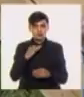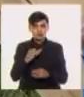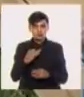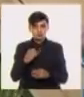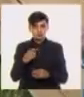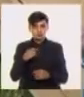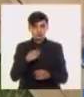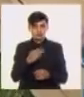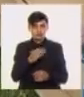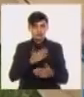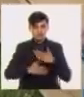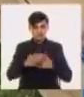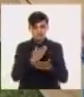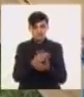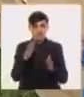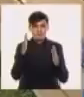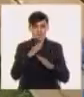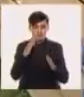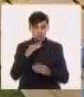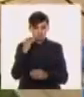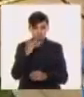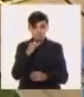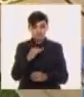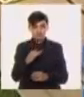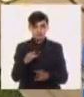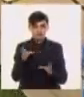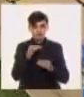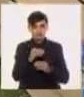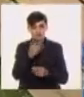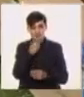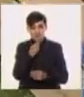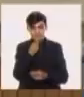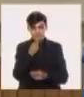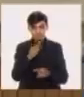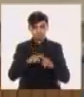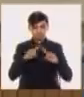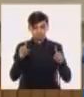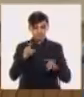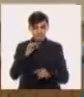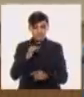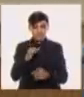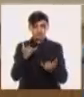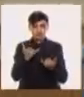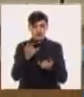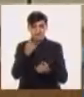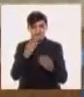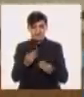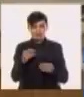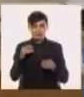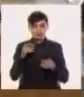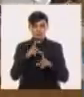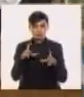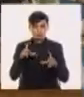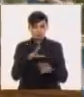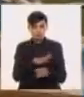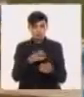восторге. Воздух, вообще вот обстановка, это нечто. Сейчас в день ботанический сад